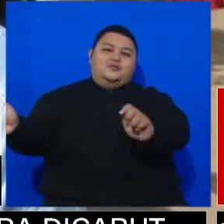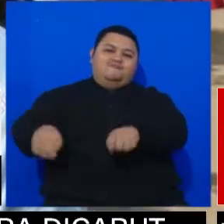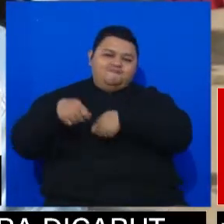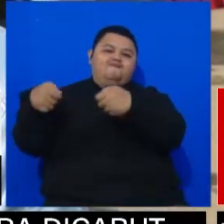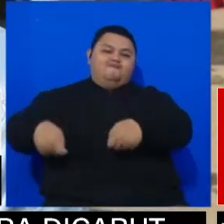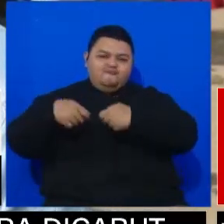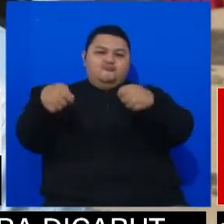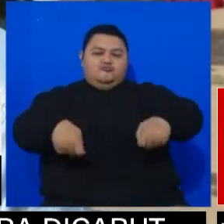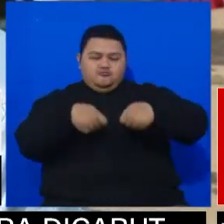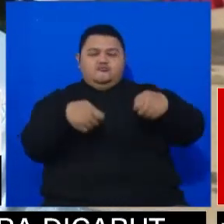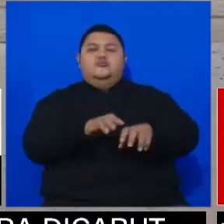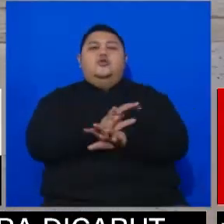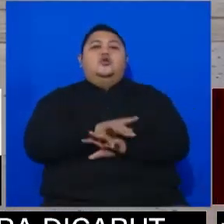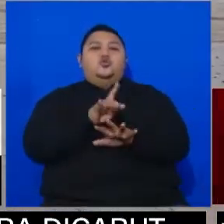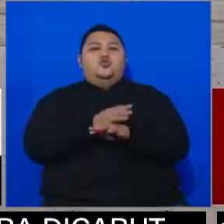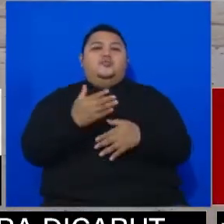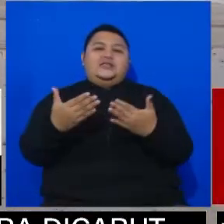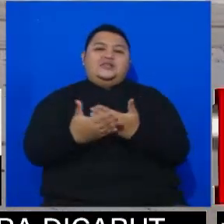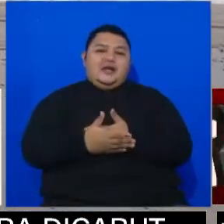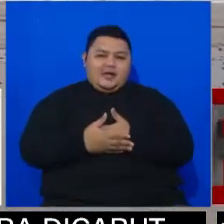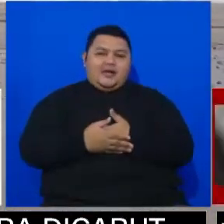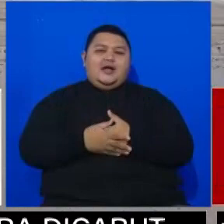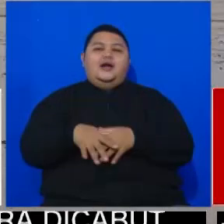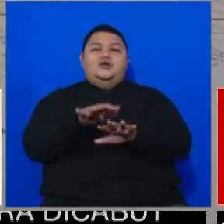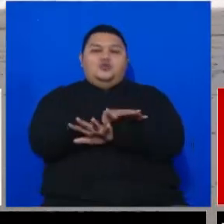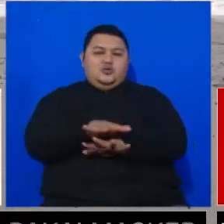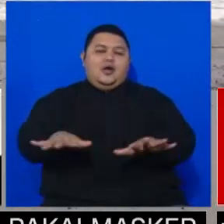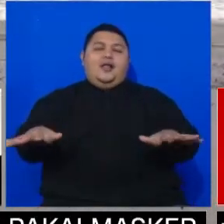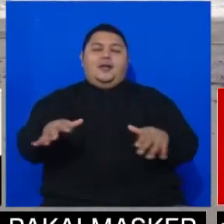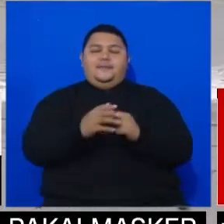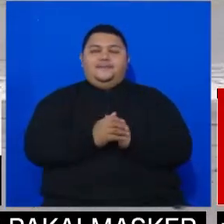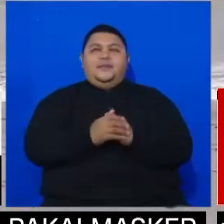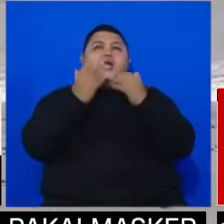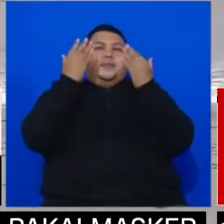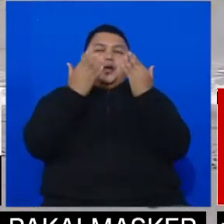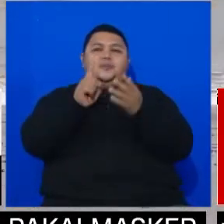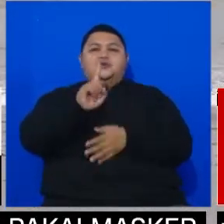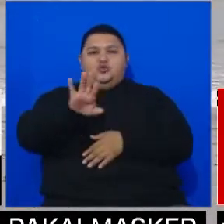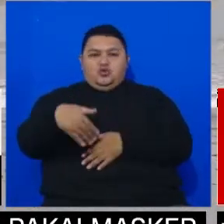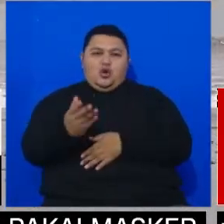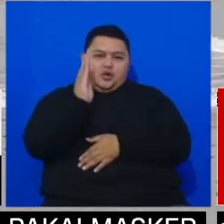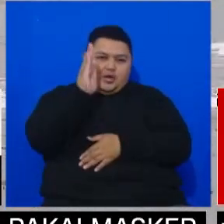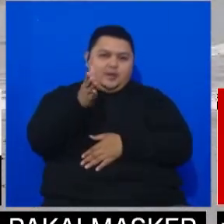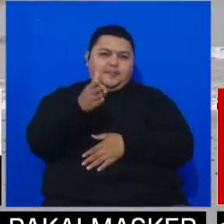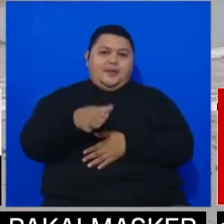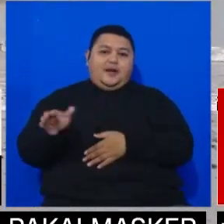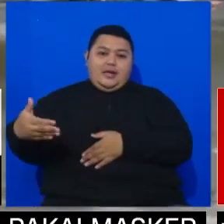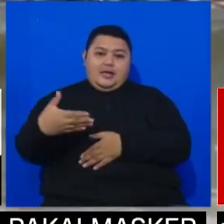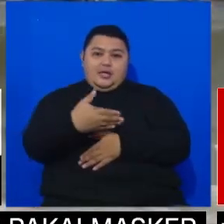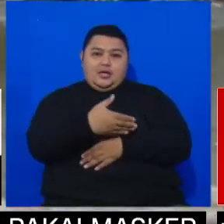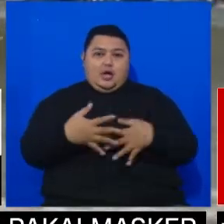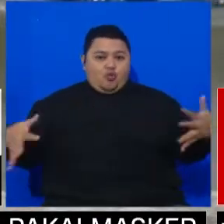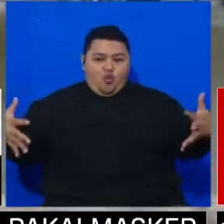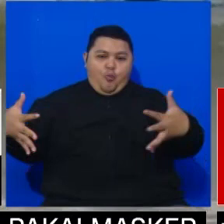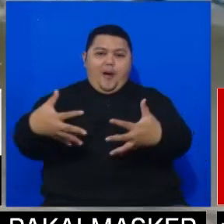untuk menjaga kelestarian alam. Para nelayan berharap setahun ke depan hasil tangkapan ikan semakin melimpah dan seluruh